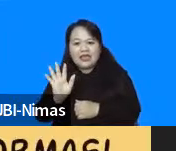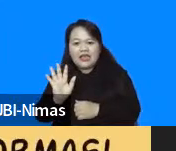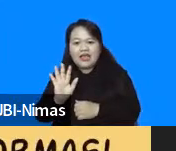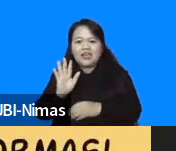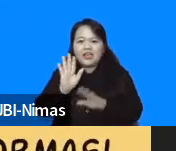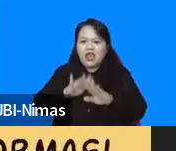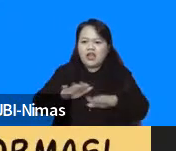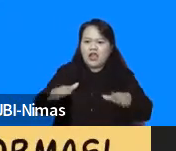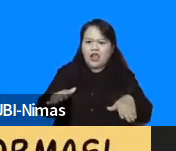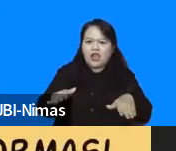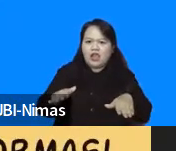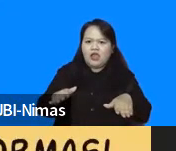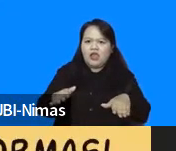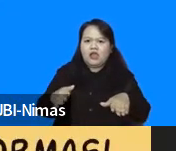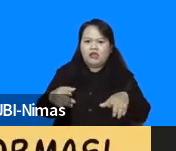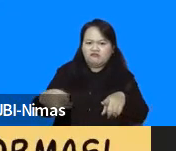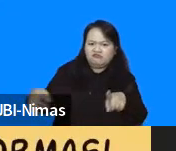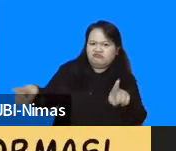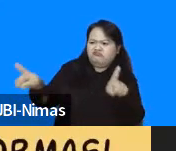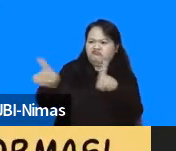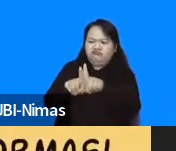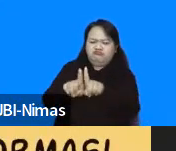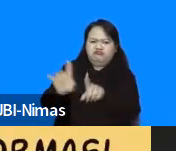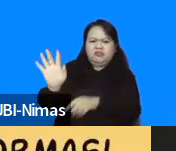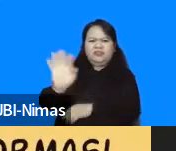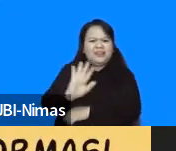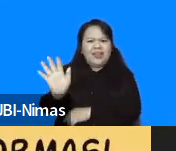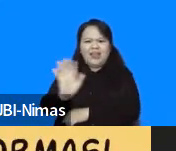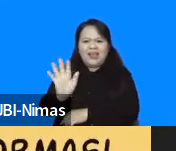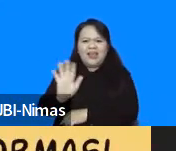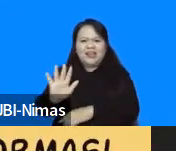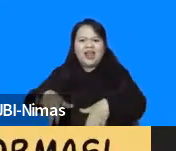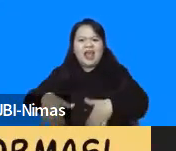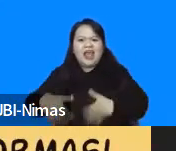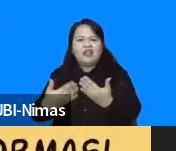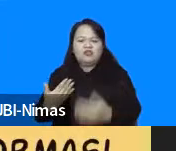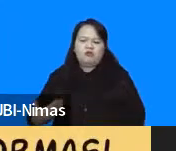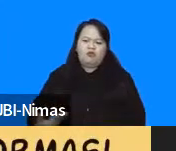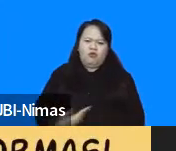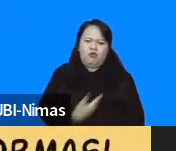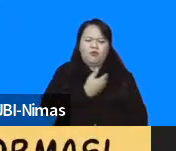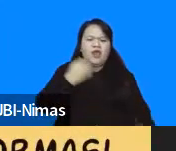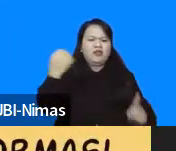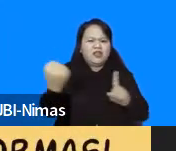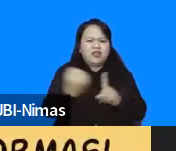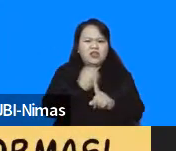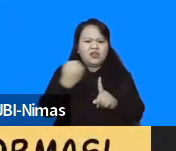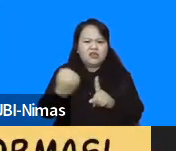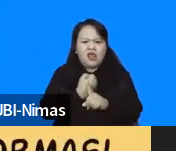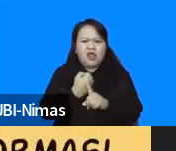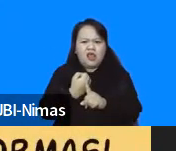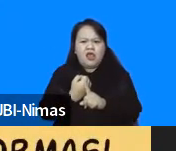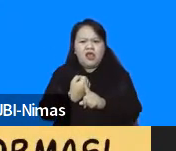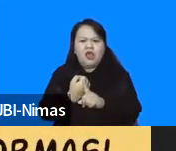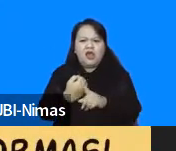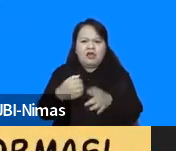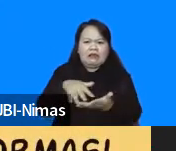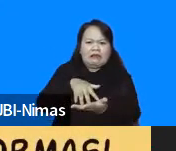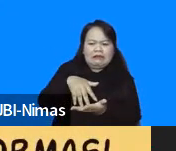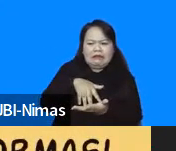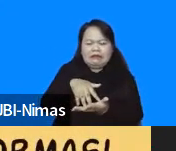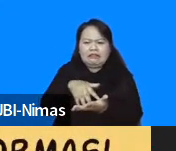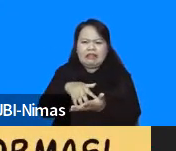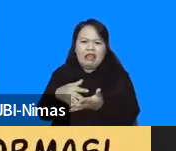sampai jadi anak yang dikawinkan atau korban kekerasan dan